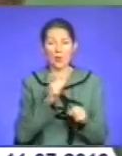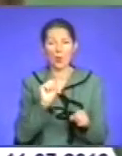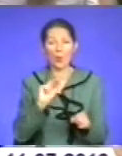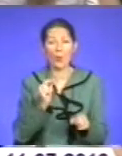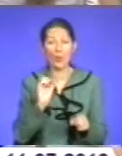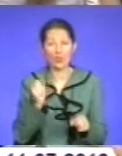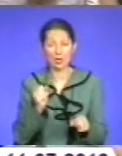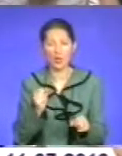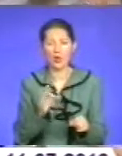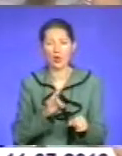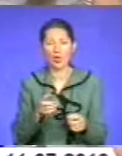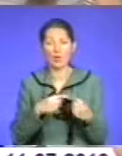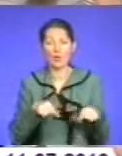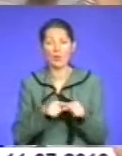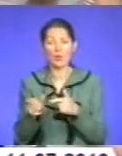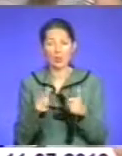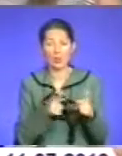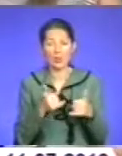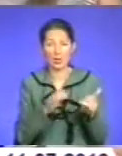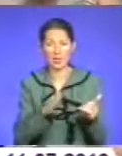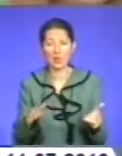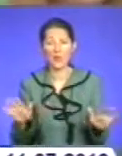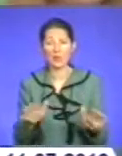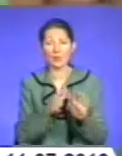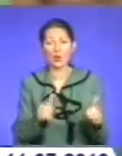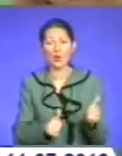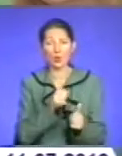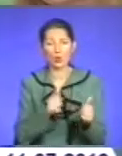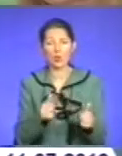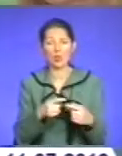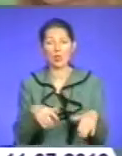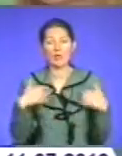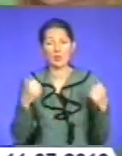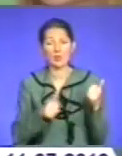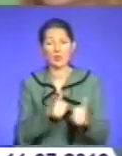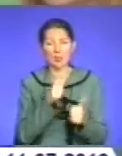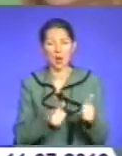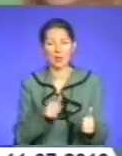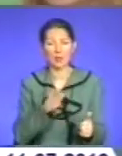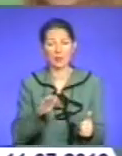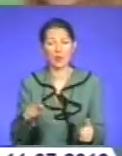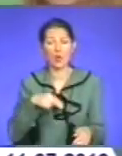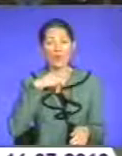підлітків пісенні конкурси та організували спортивні змагання. Підлітки уважно слухали міліціонерів, які